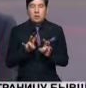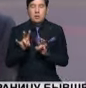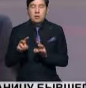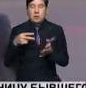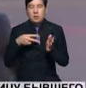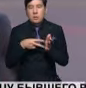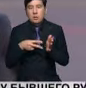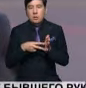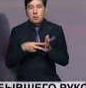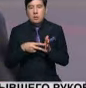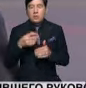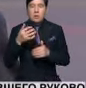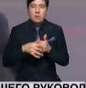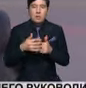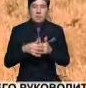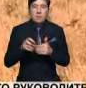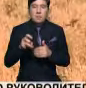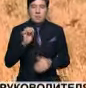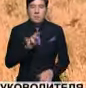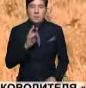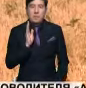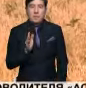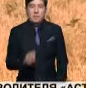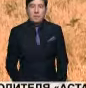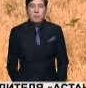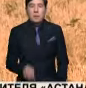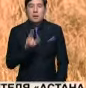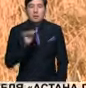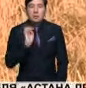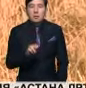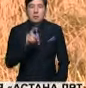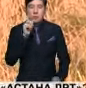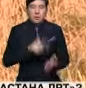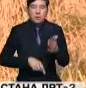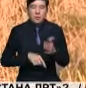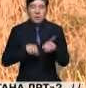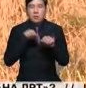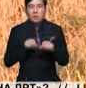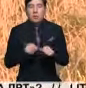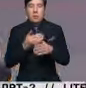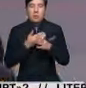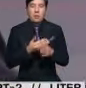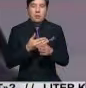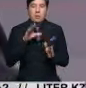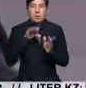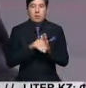вот, ну, среди у посредников. Депутаты уверены, правительству пора вмешаться и поддержать аграриев.